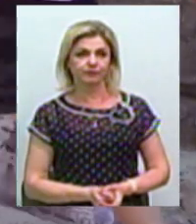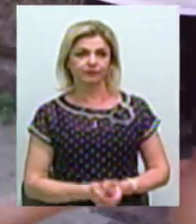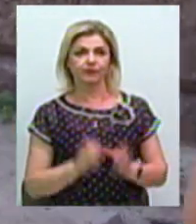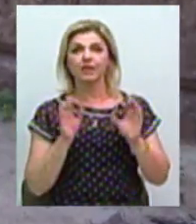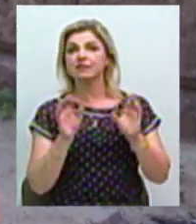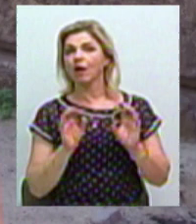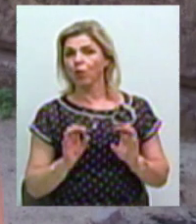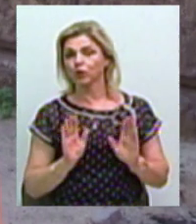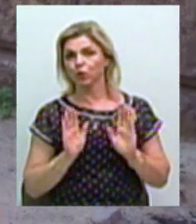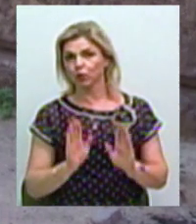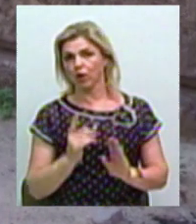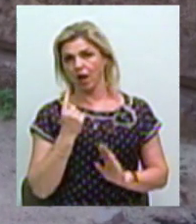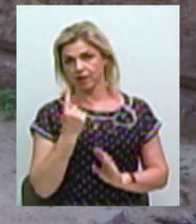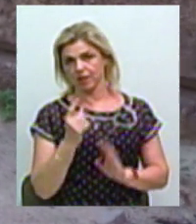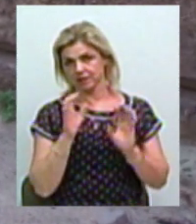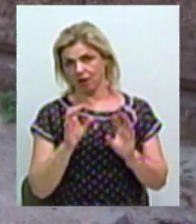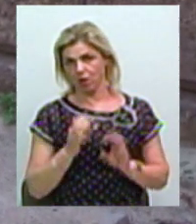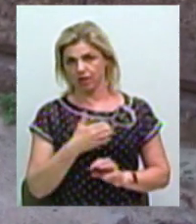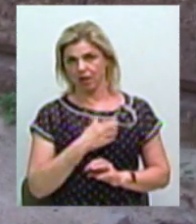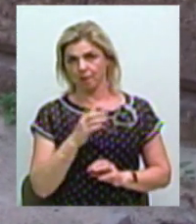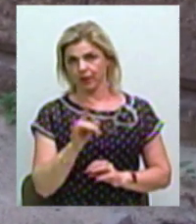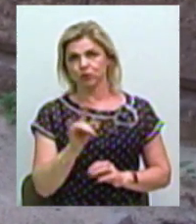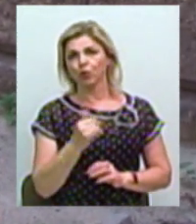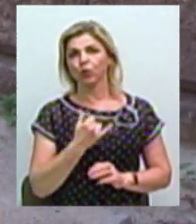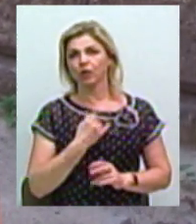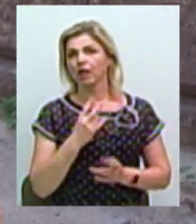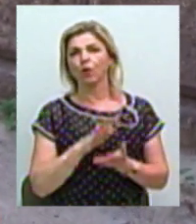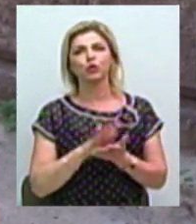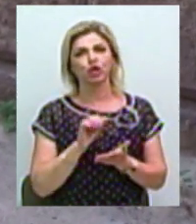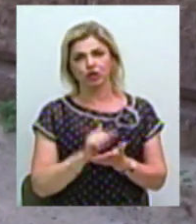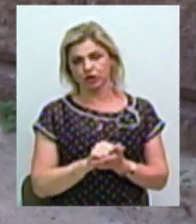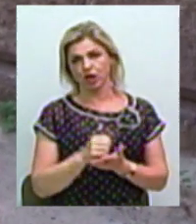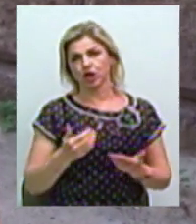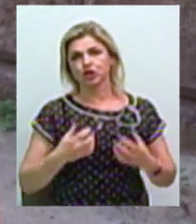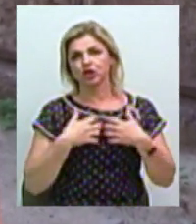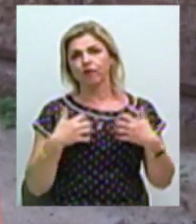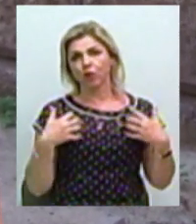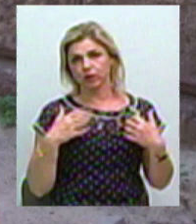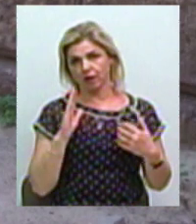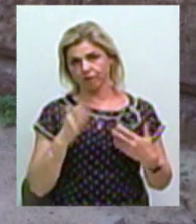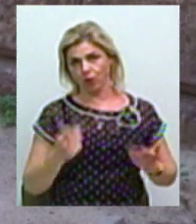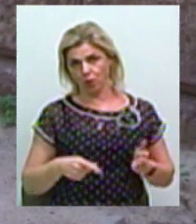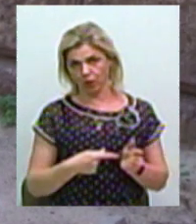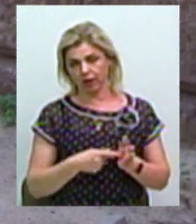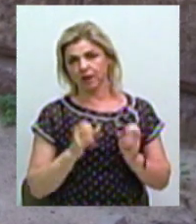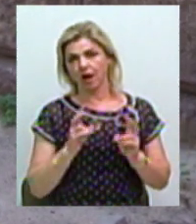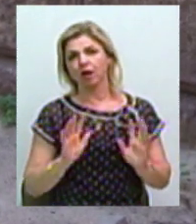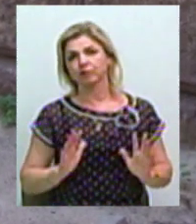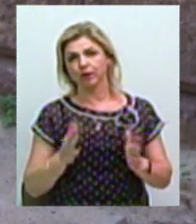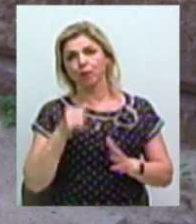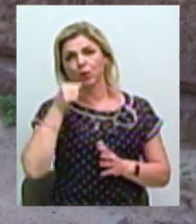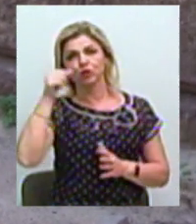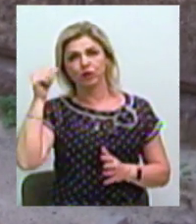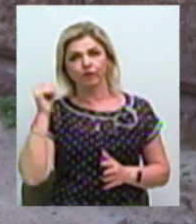Закони, тільки одні закони хотіла би, щоб у нас не уничтожали животних в городі. Так как это произошло в прошлом году,